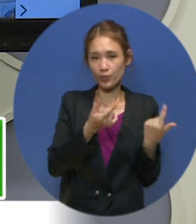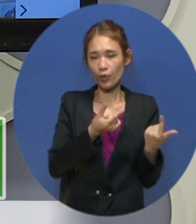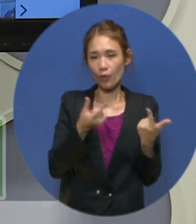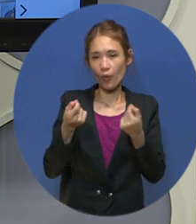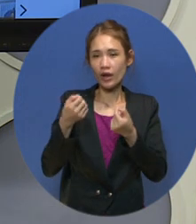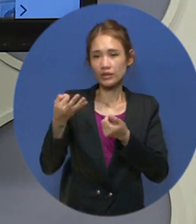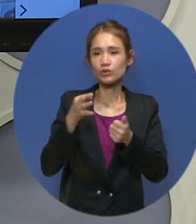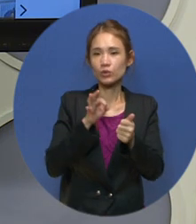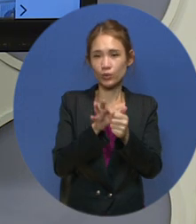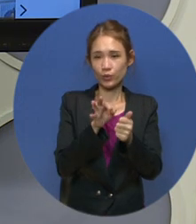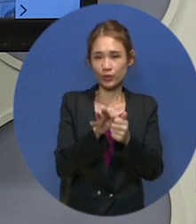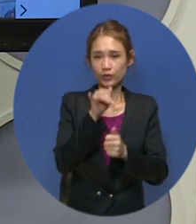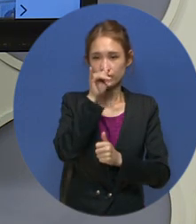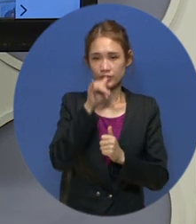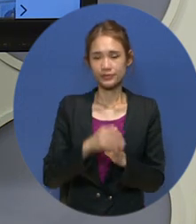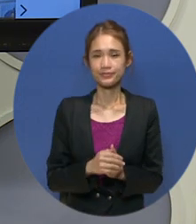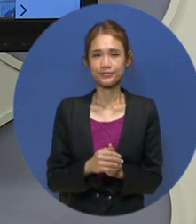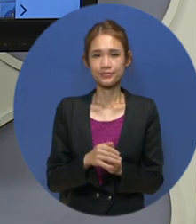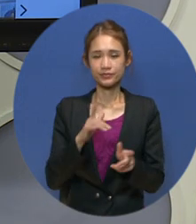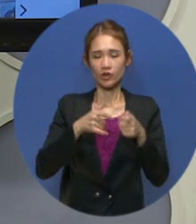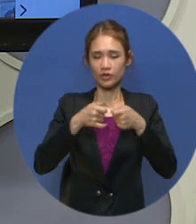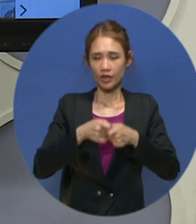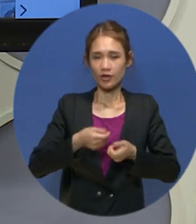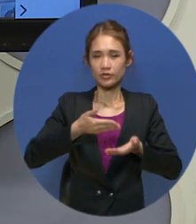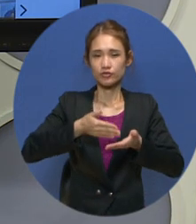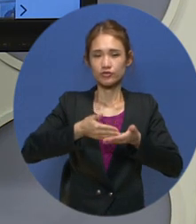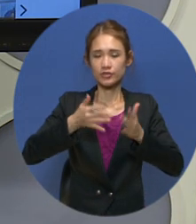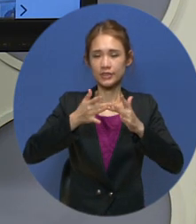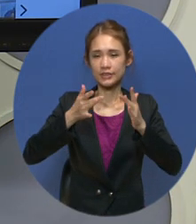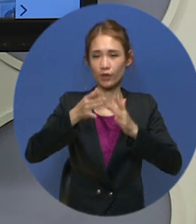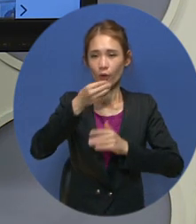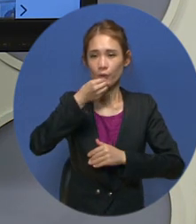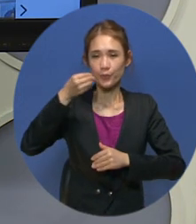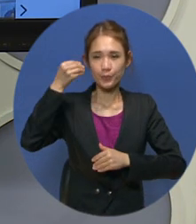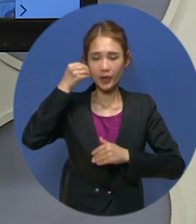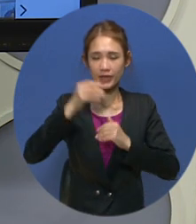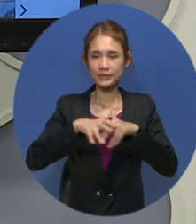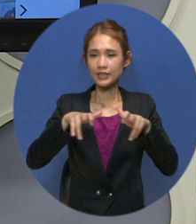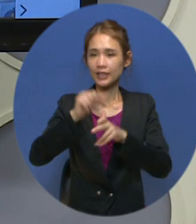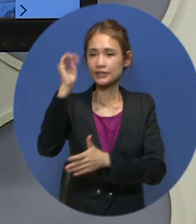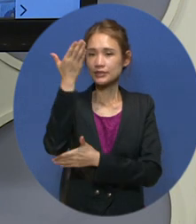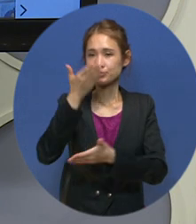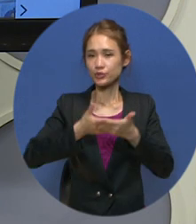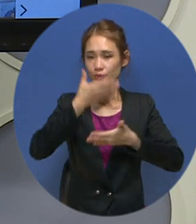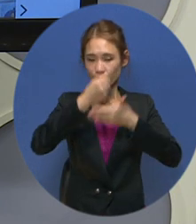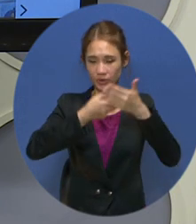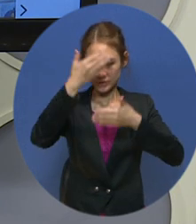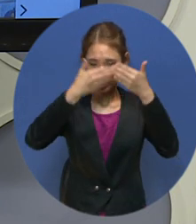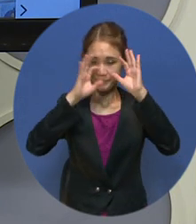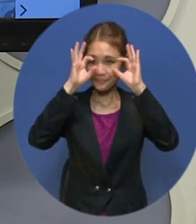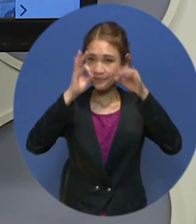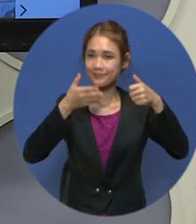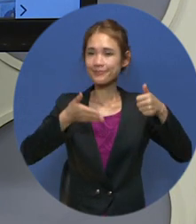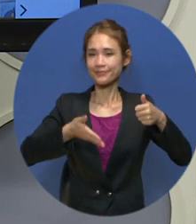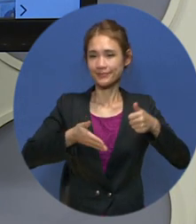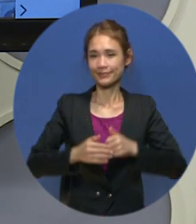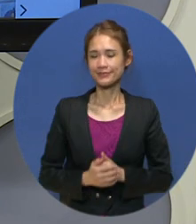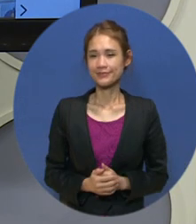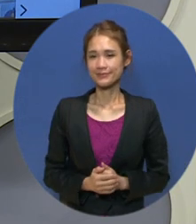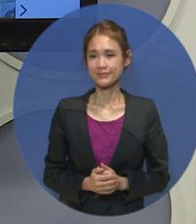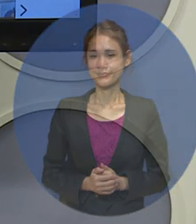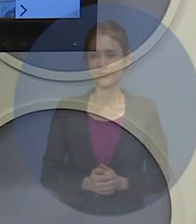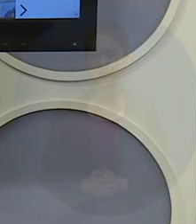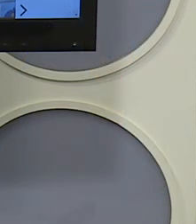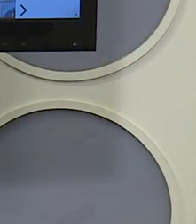수준입니다 이밖에 자세한 사항은 외피 어느 홈페이지와 장애인 신문 보기 db 뉴스를 통해 확인할 수 있습니다